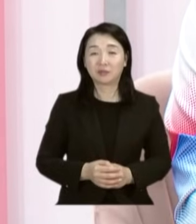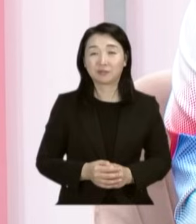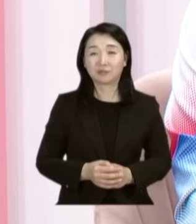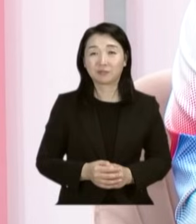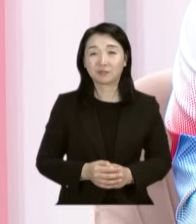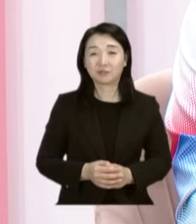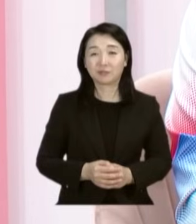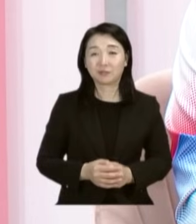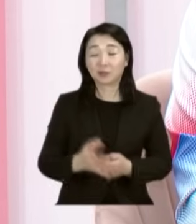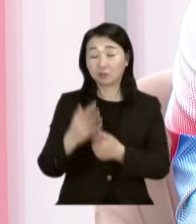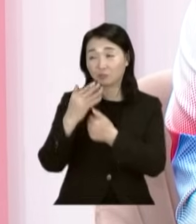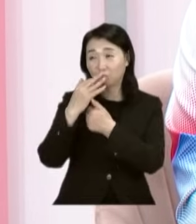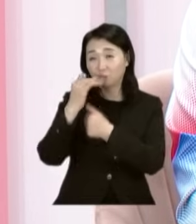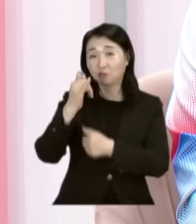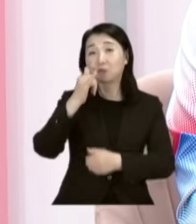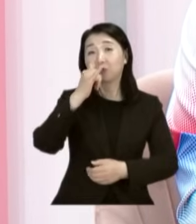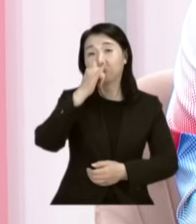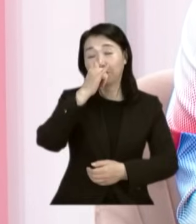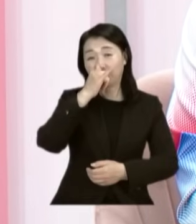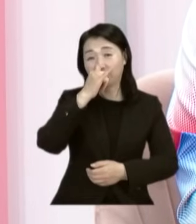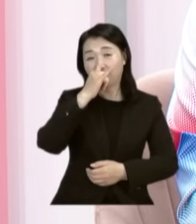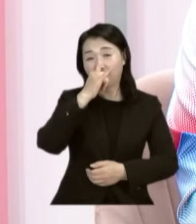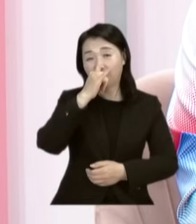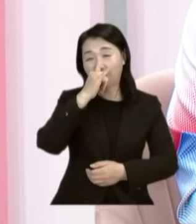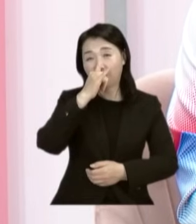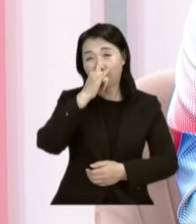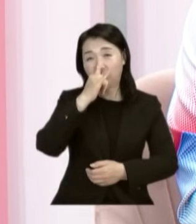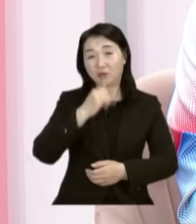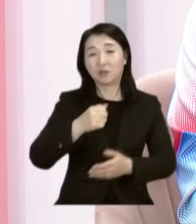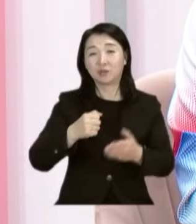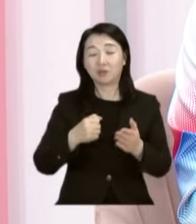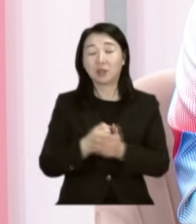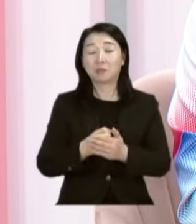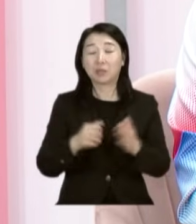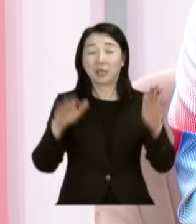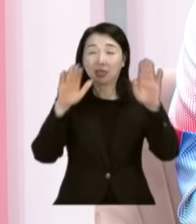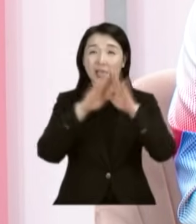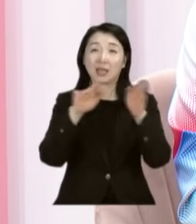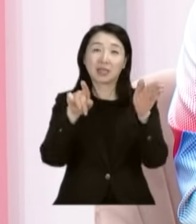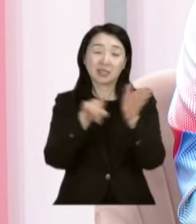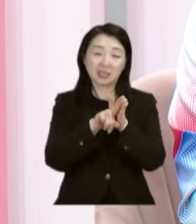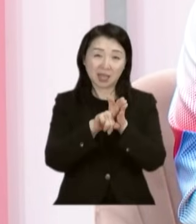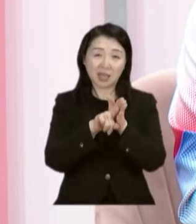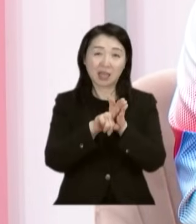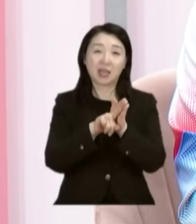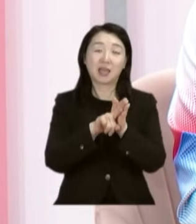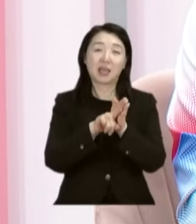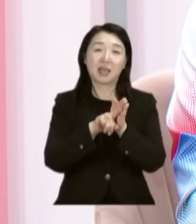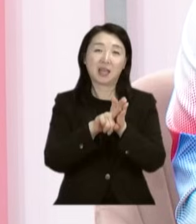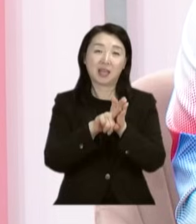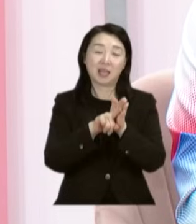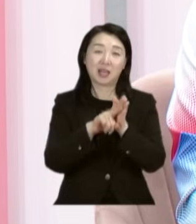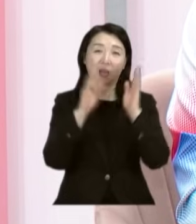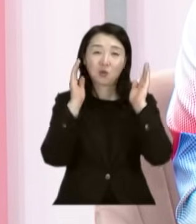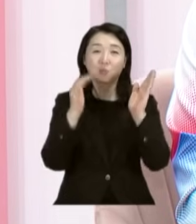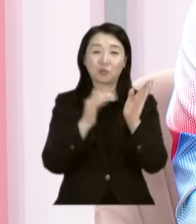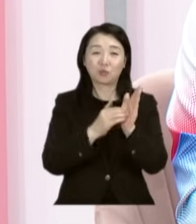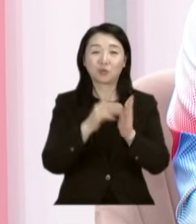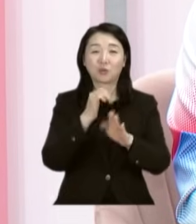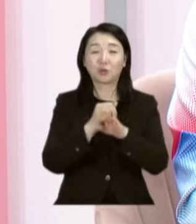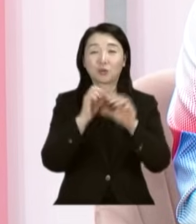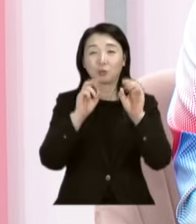근무하면서 어 부르심이 좀 있어 가지고 제가 이제 야간 신학 해 가지고네 예